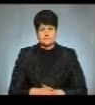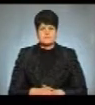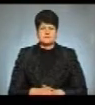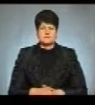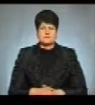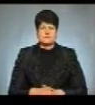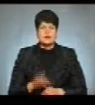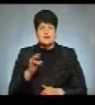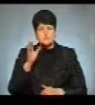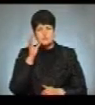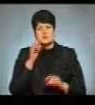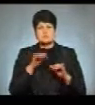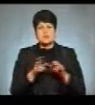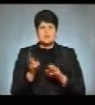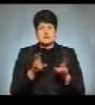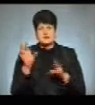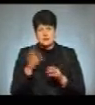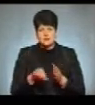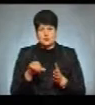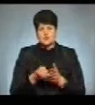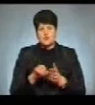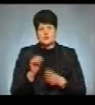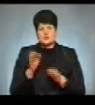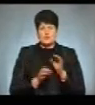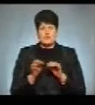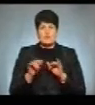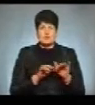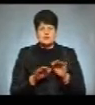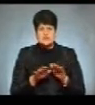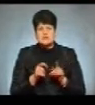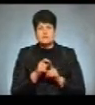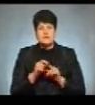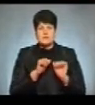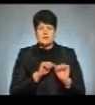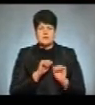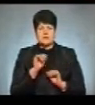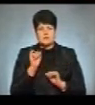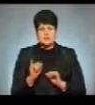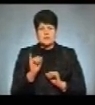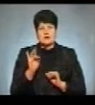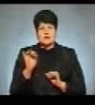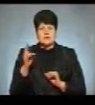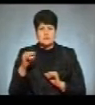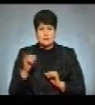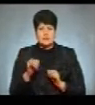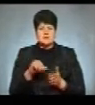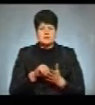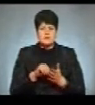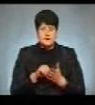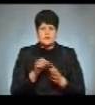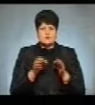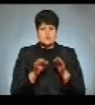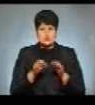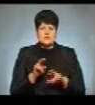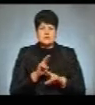На слухання справи прийшли всі учасники судового процесу. За словами адвоката Інни Радібової, яка представляє у суді інтереси